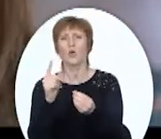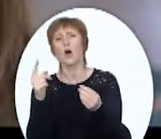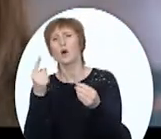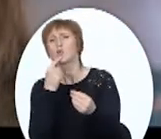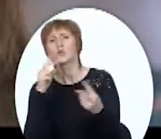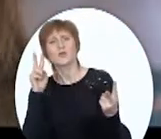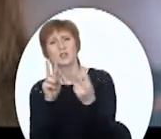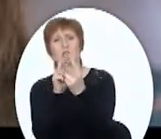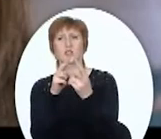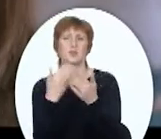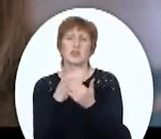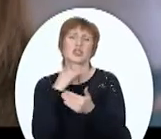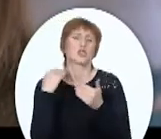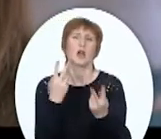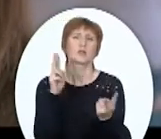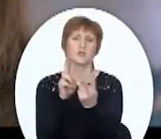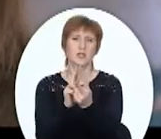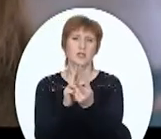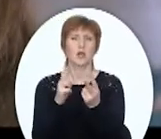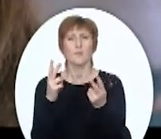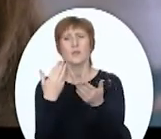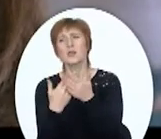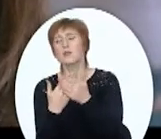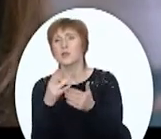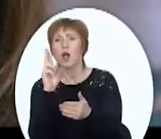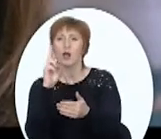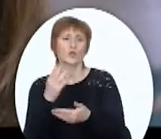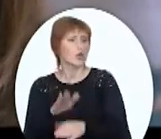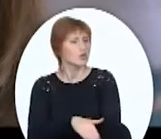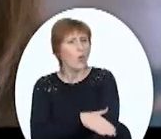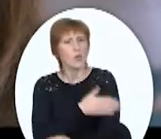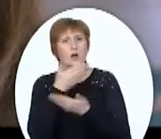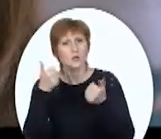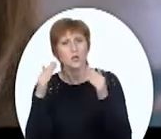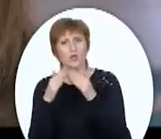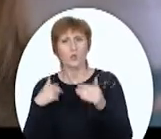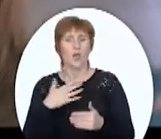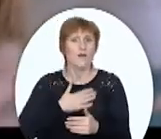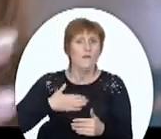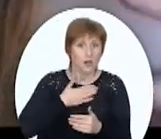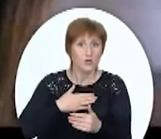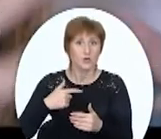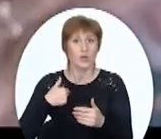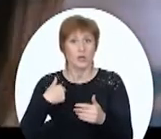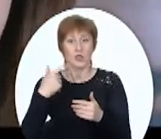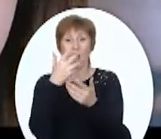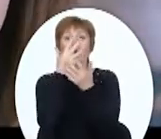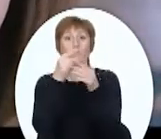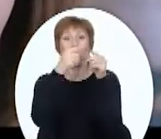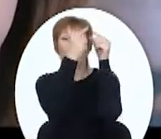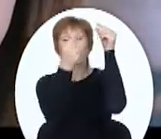сложная встреча, или нежелательная встреча, или кого-то нет долго дома, я волнуюсь, и я его в свой